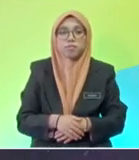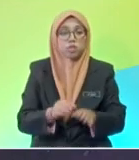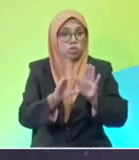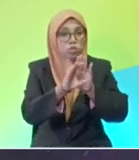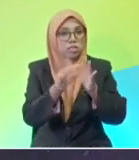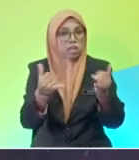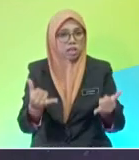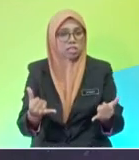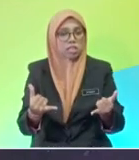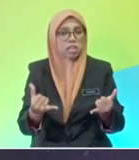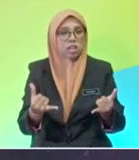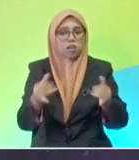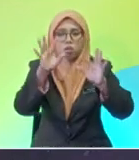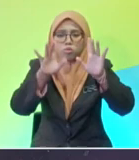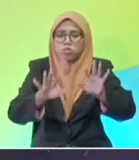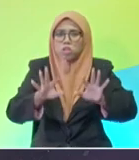kalau musim hujan